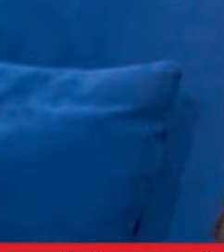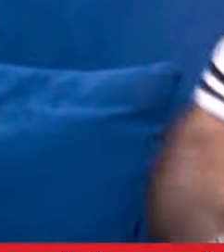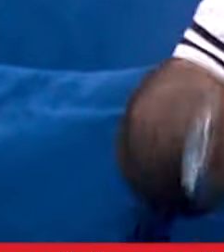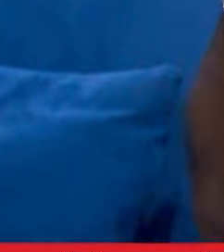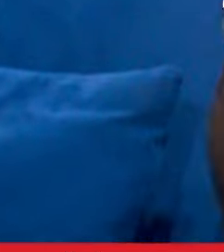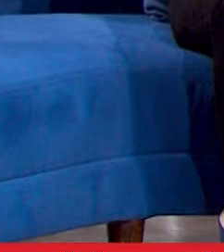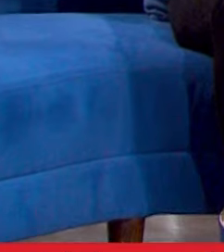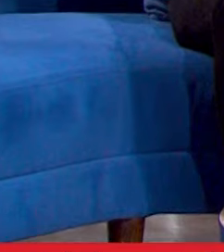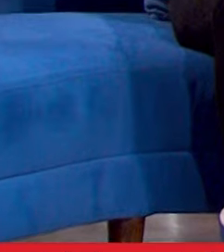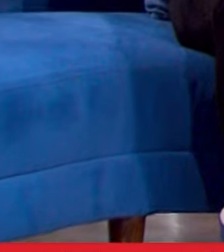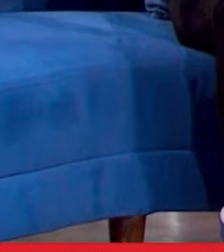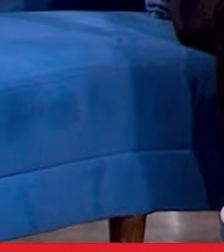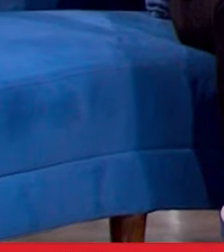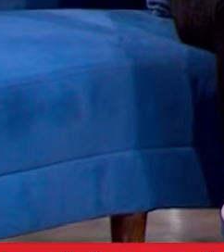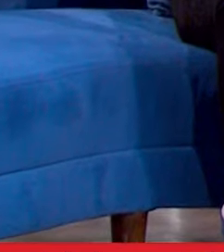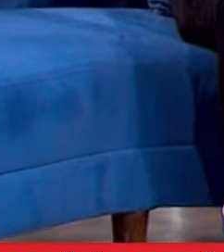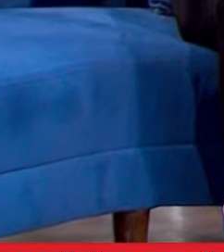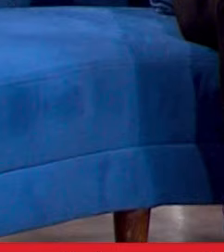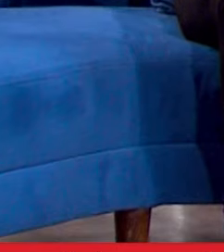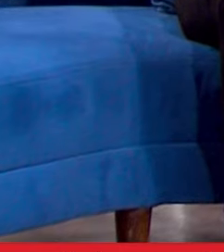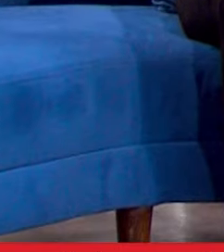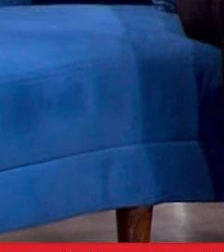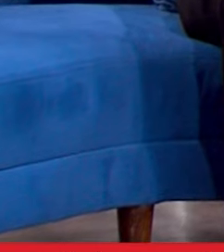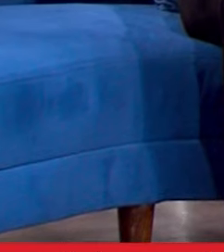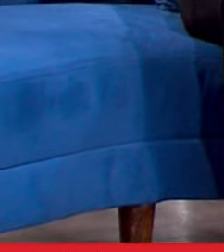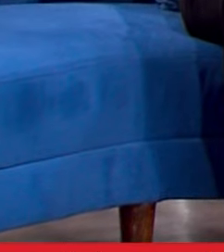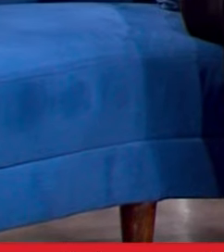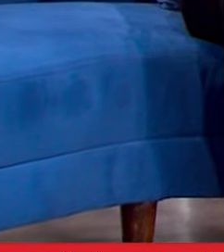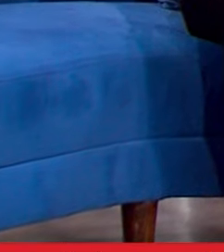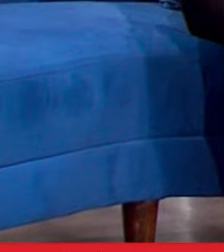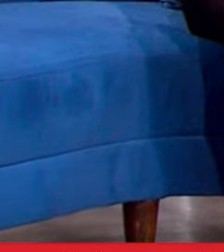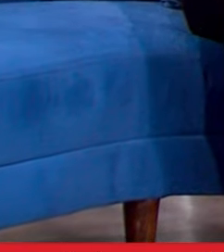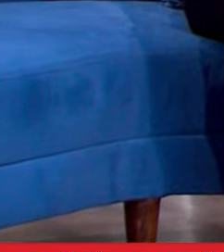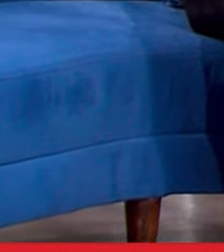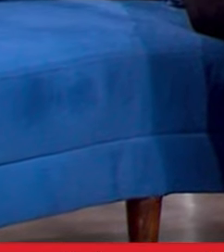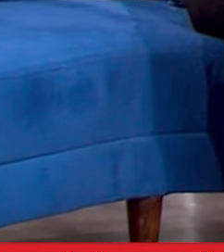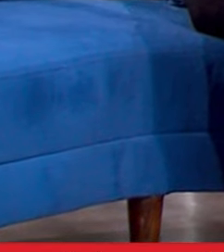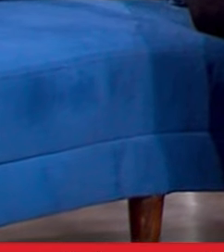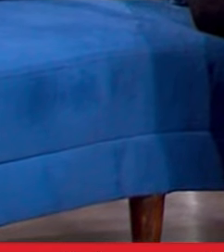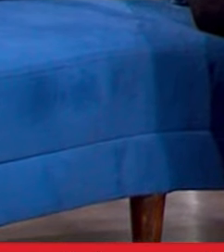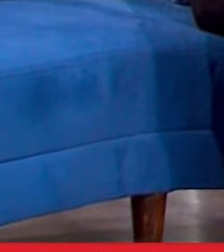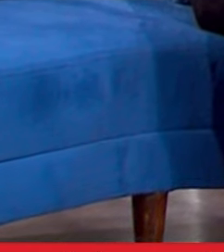مسلكك وامسك في نفسك للعلل